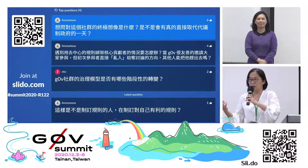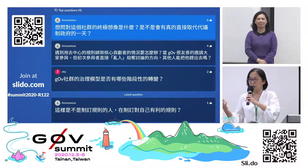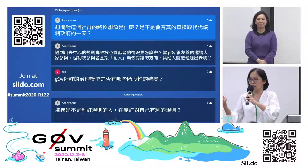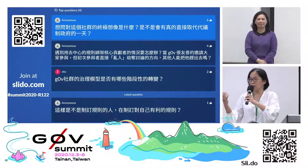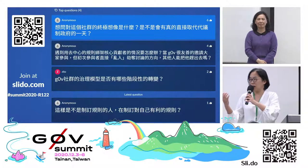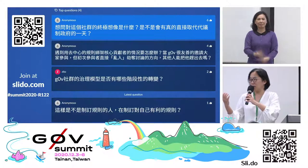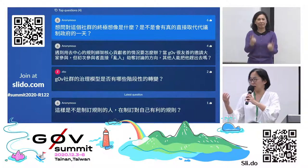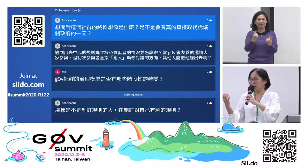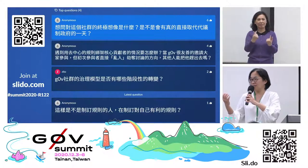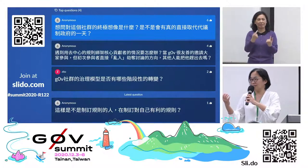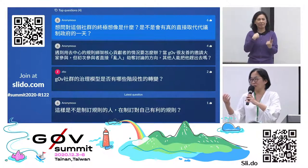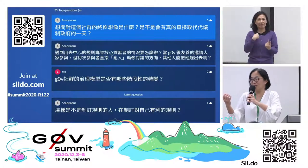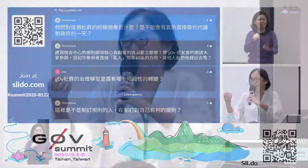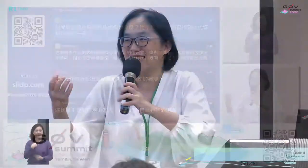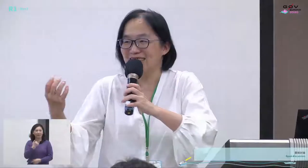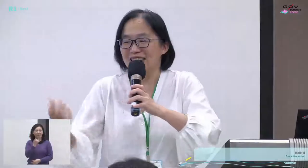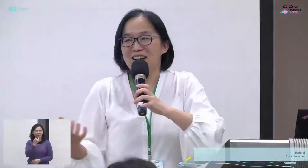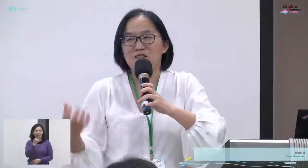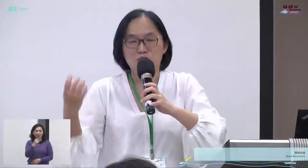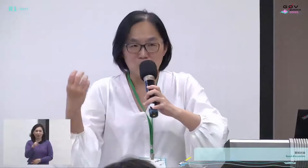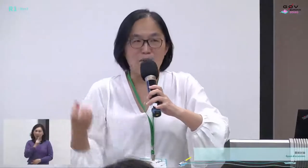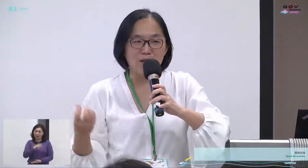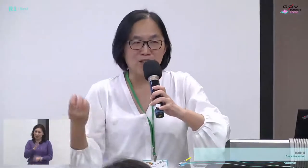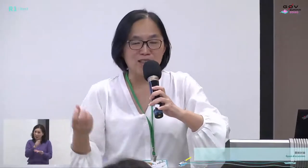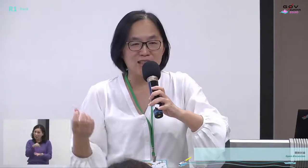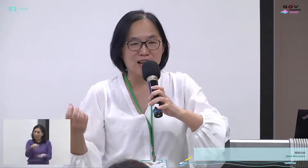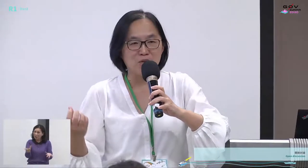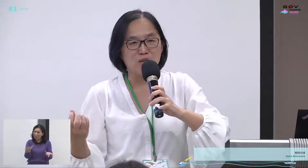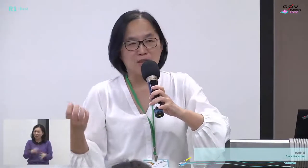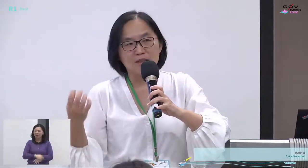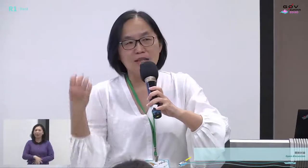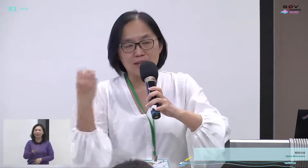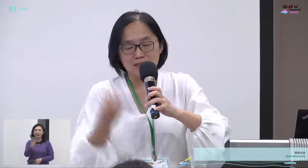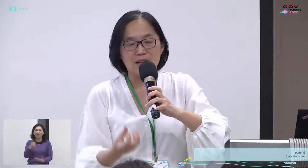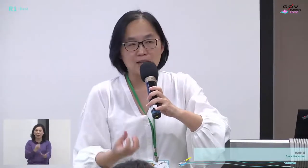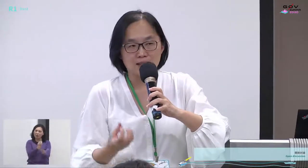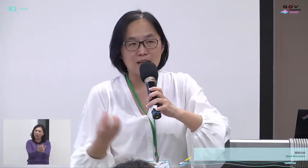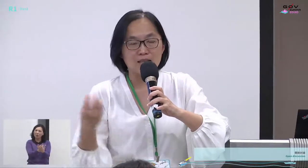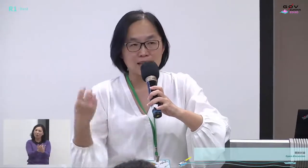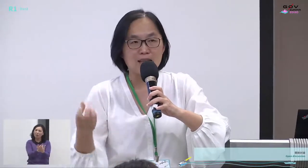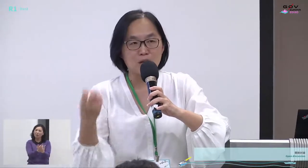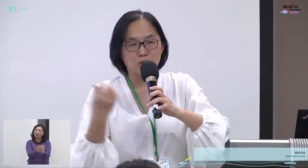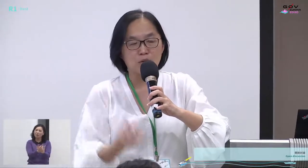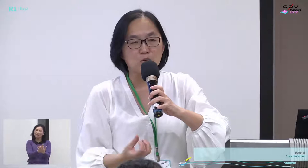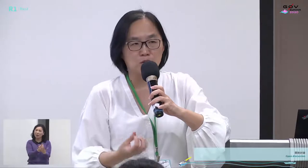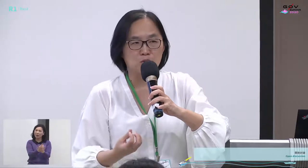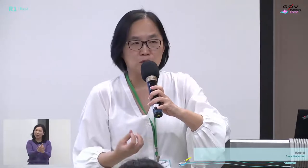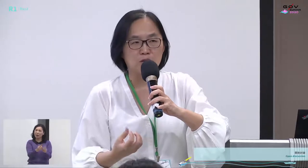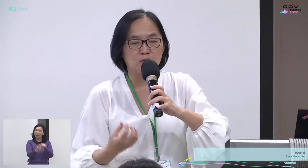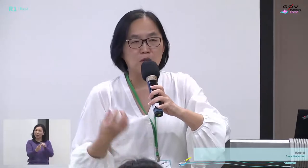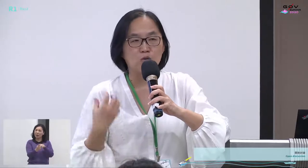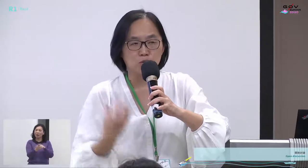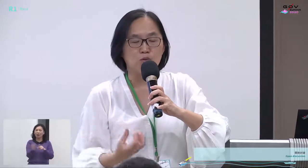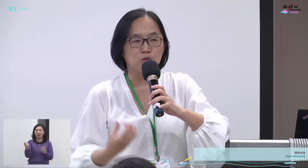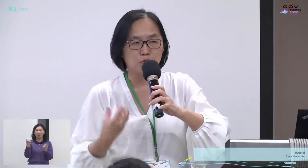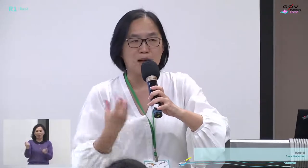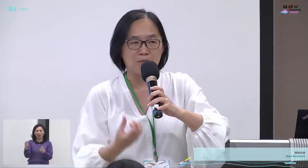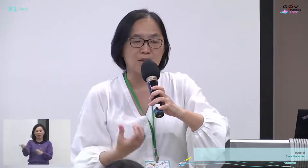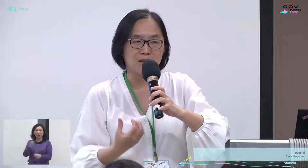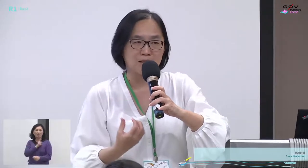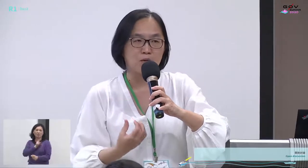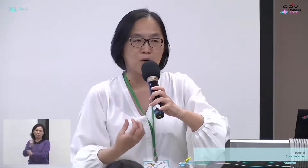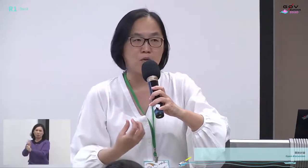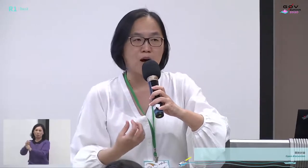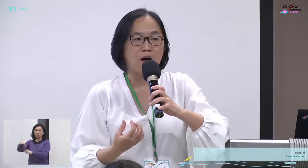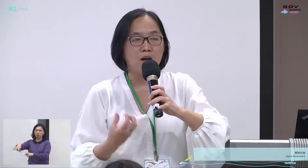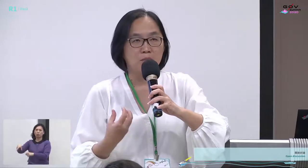我可以讲一趴吗？就是我们会有一些参与者在他参加在他工作的组织里面去改变